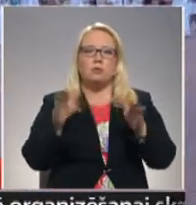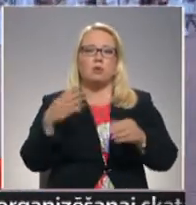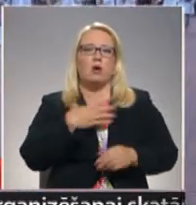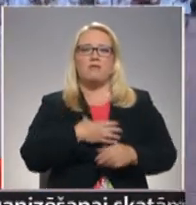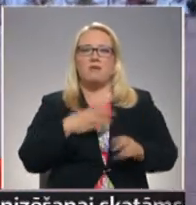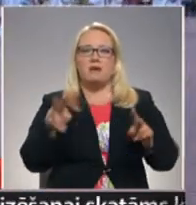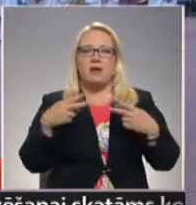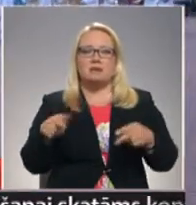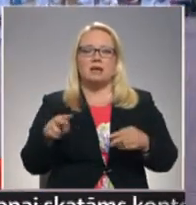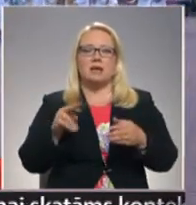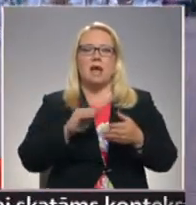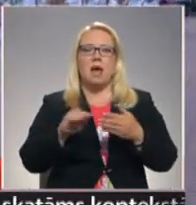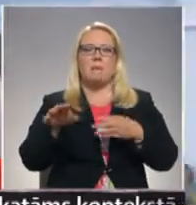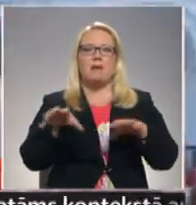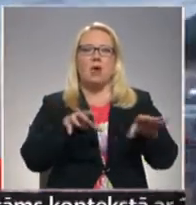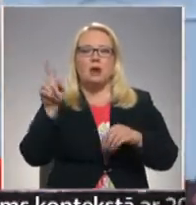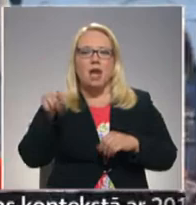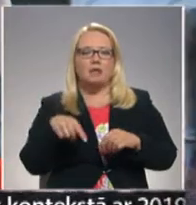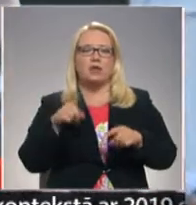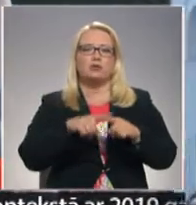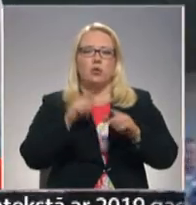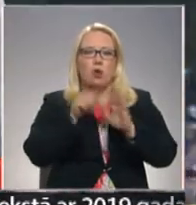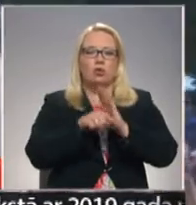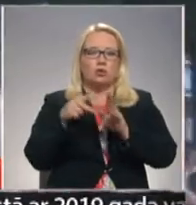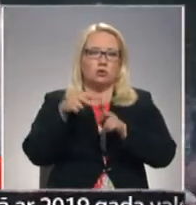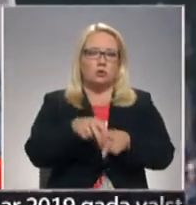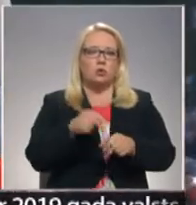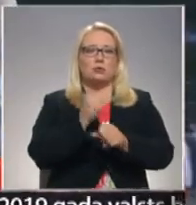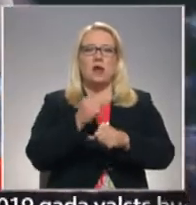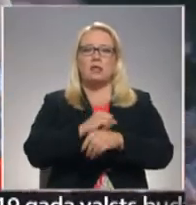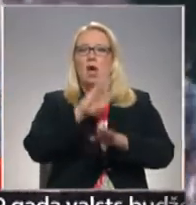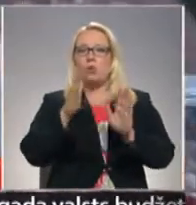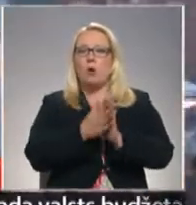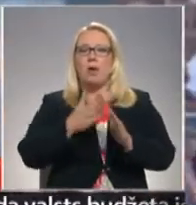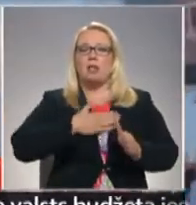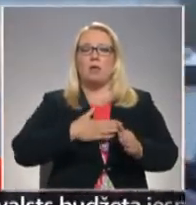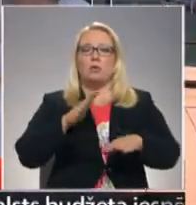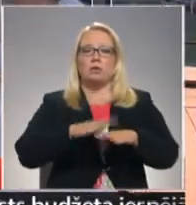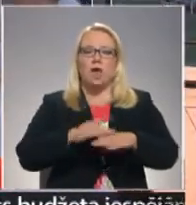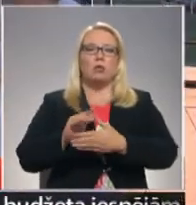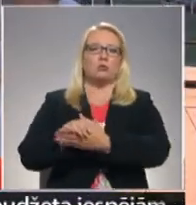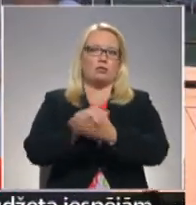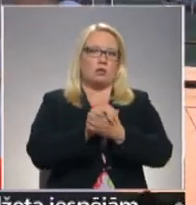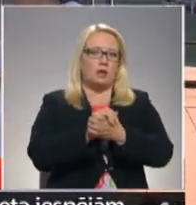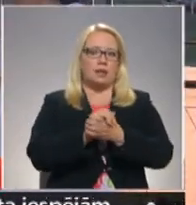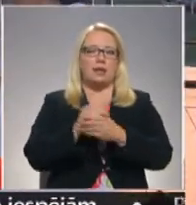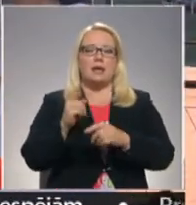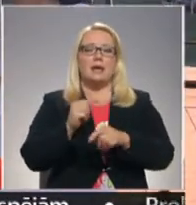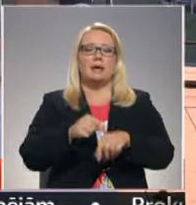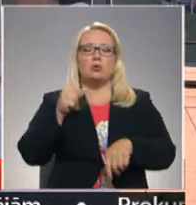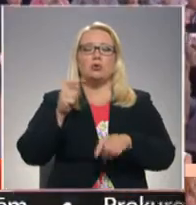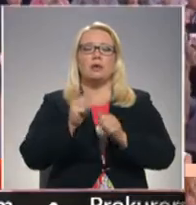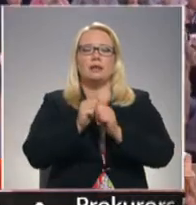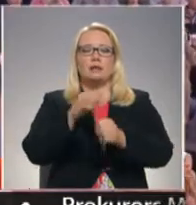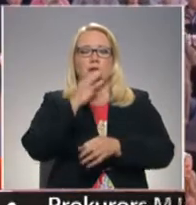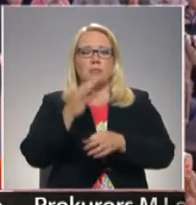nevajadzīga birokrātijas un kontrolas sloga, kā arī strādāt kopēja labuma dēļ un visbeidzot solidaritāte, izjūtot līdzatbildību par